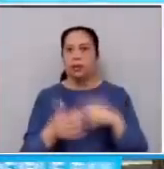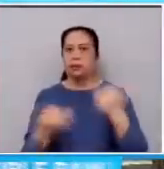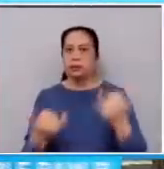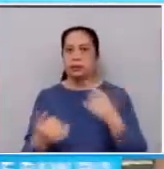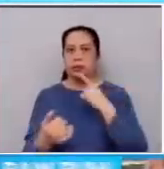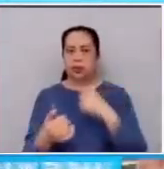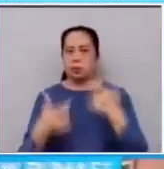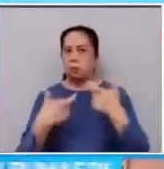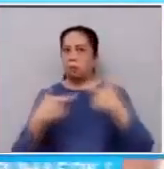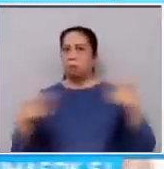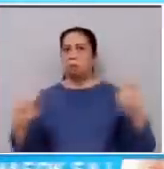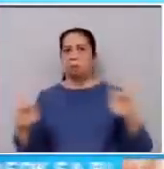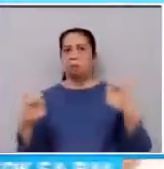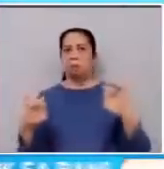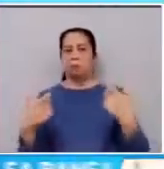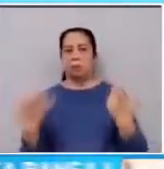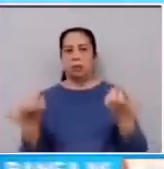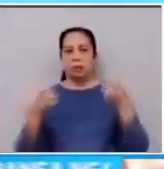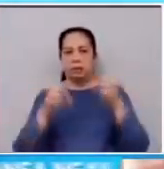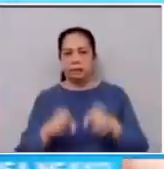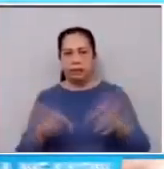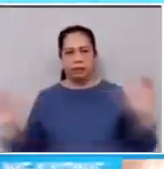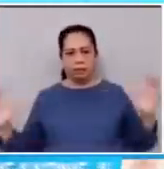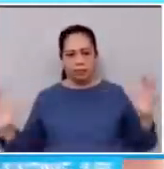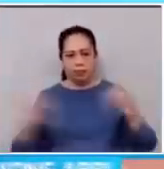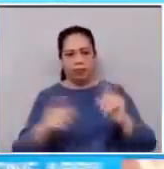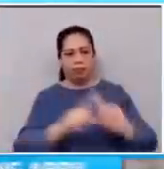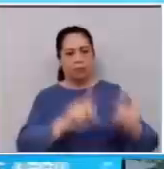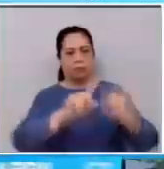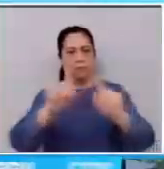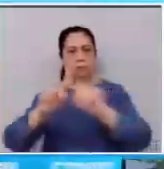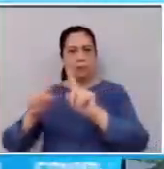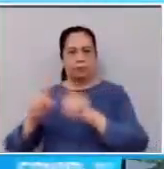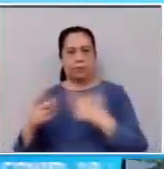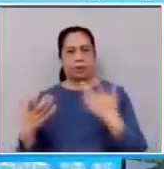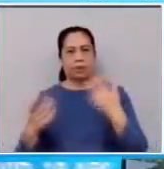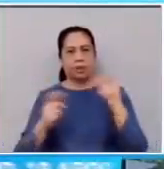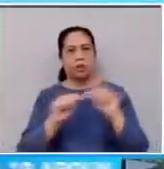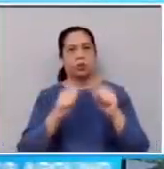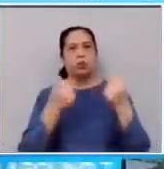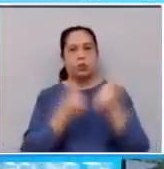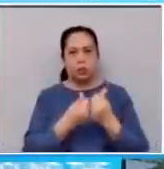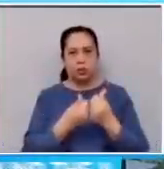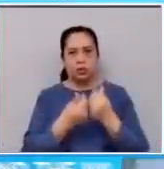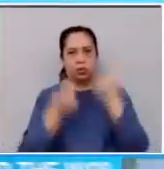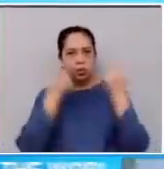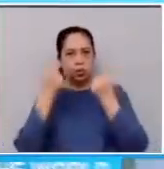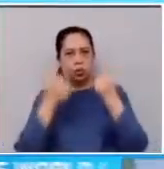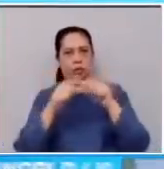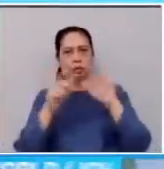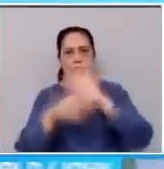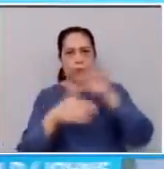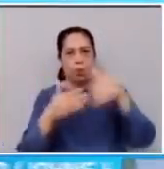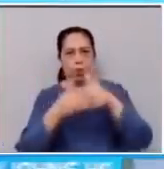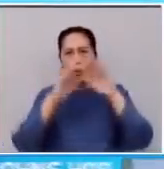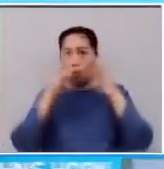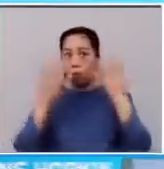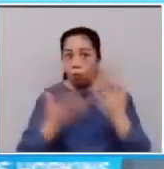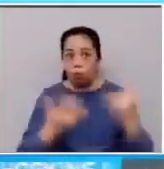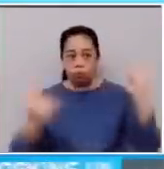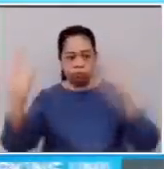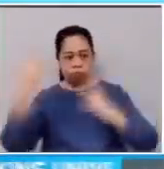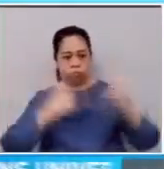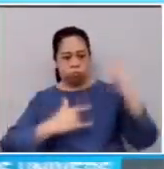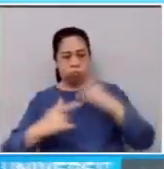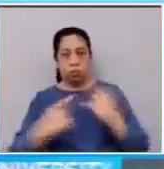malaking sama-sama ng lahat ng mga asosasyon ng turismo sa buong mundo. At ang pag-uusapan dito